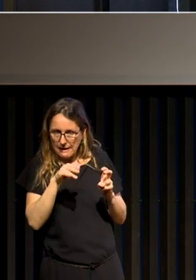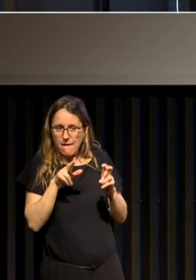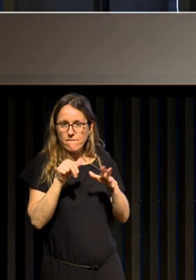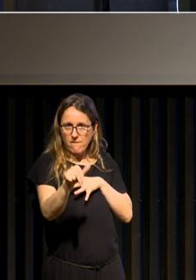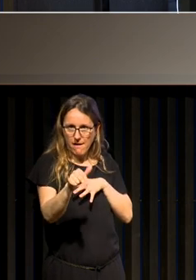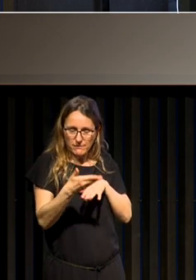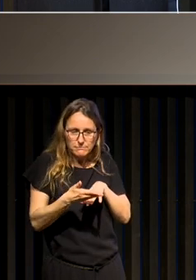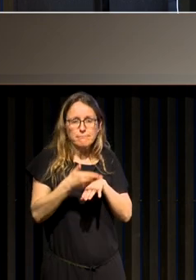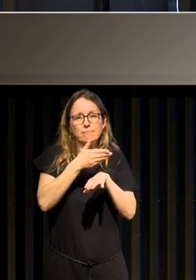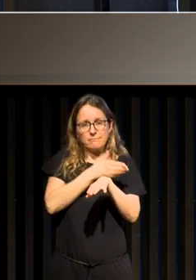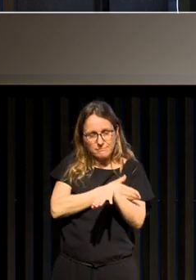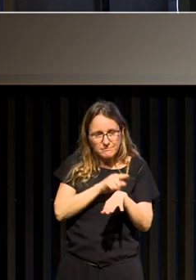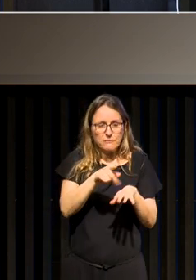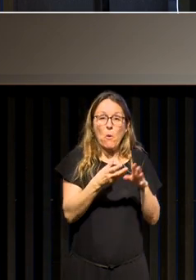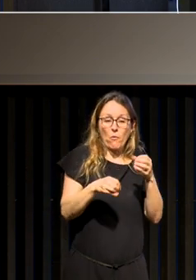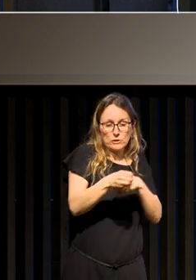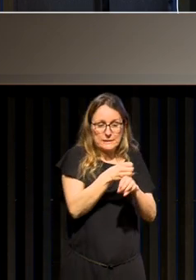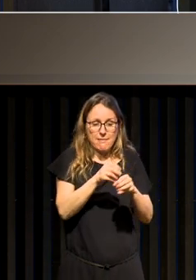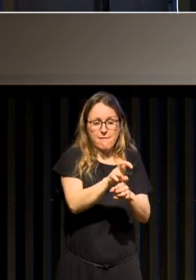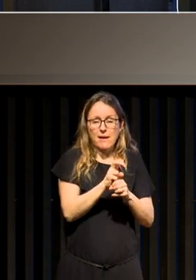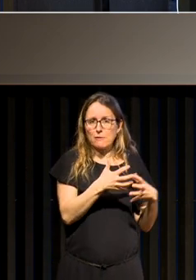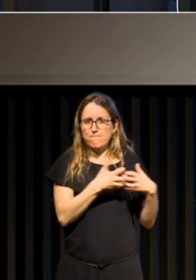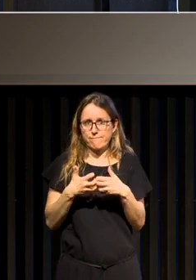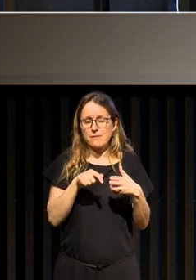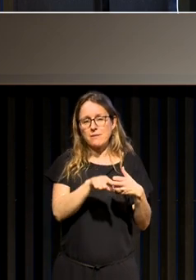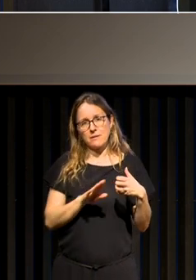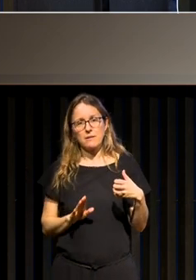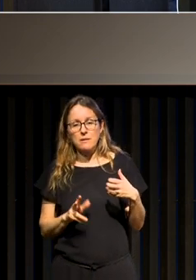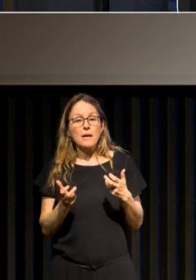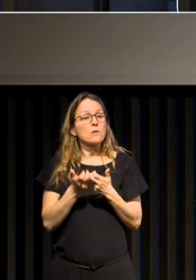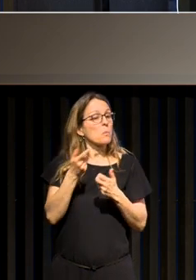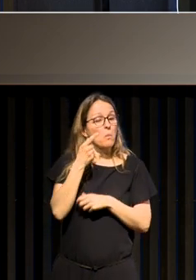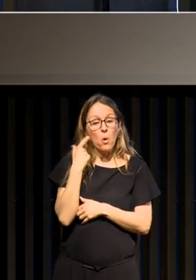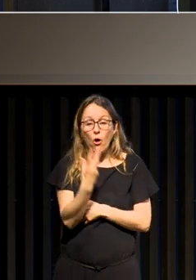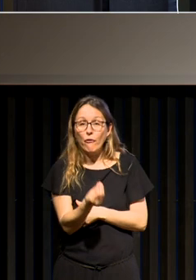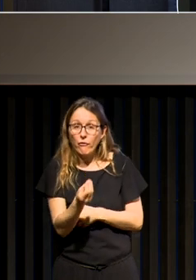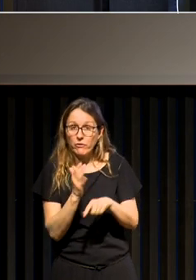la préservation de fertilité médicale. On le fait